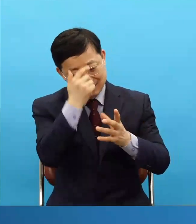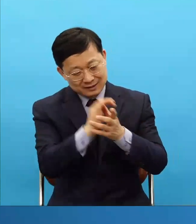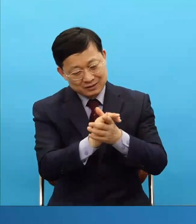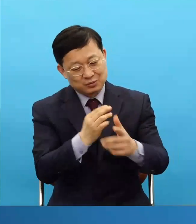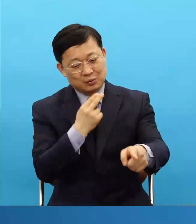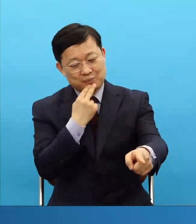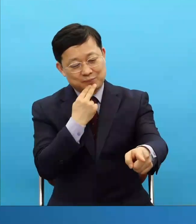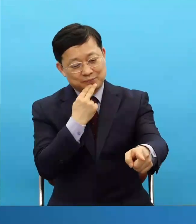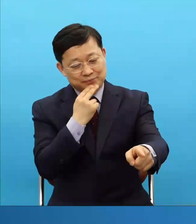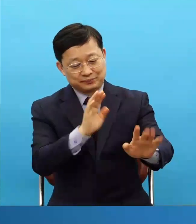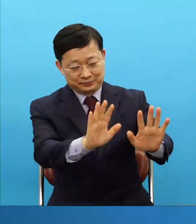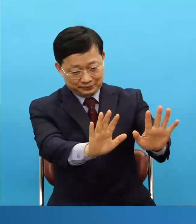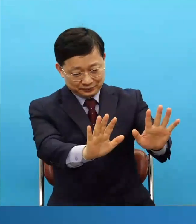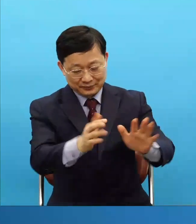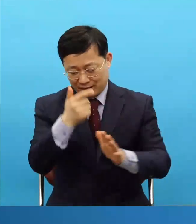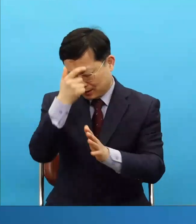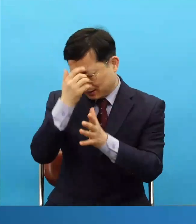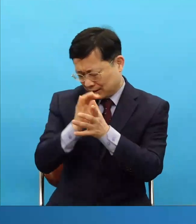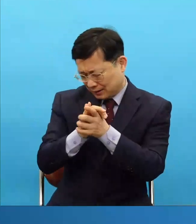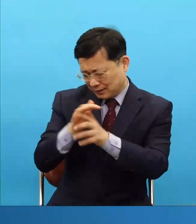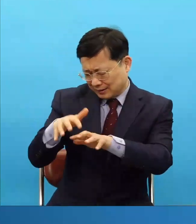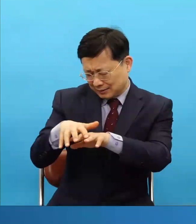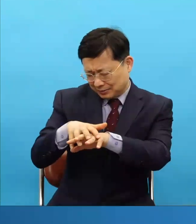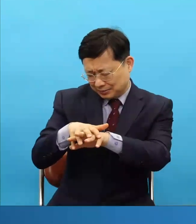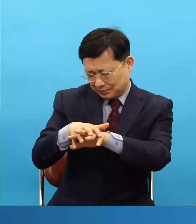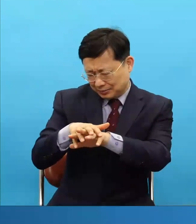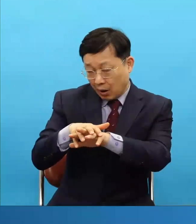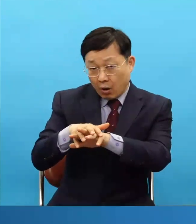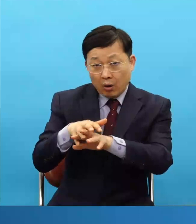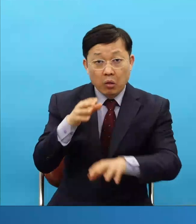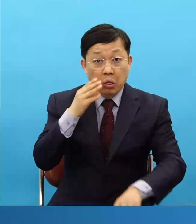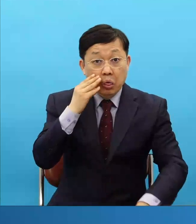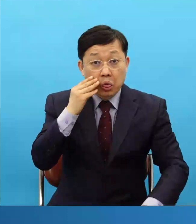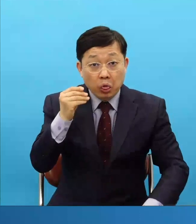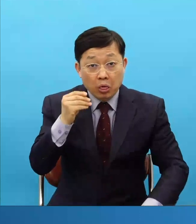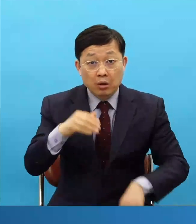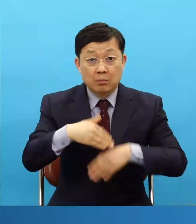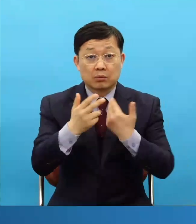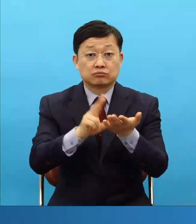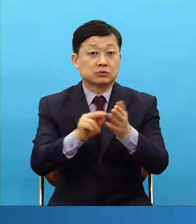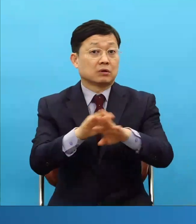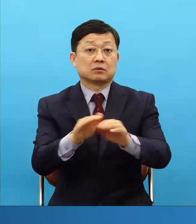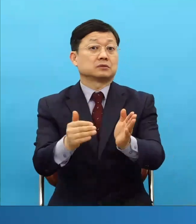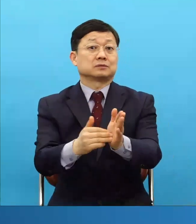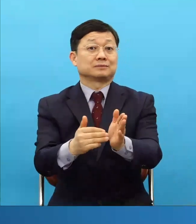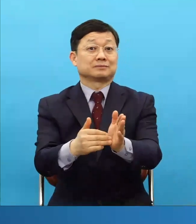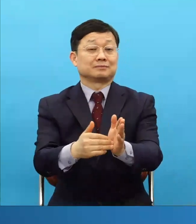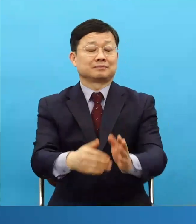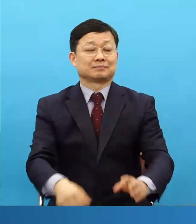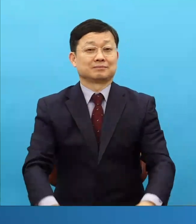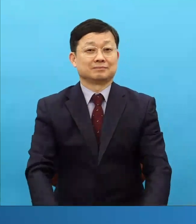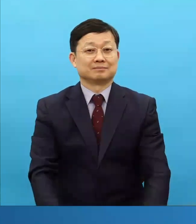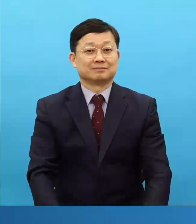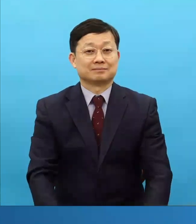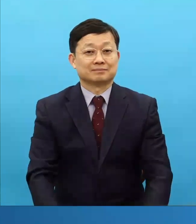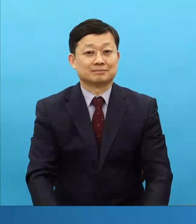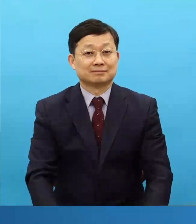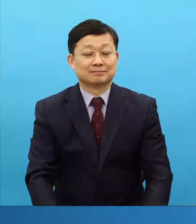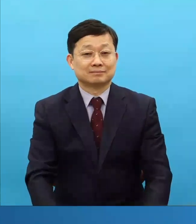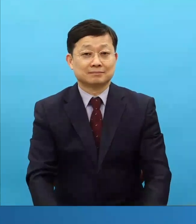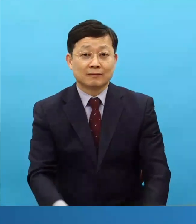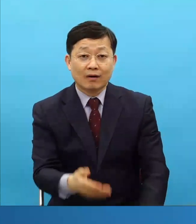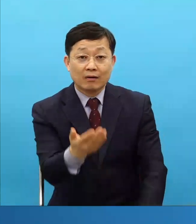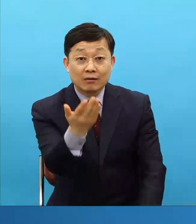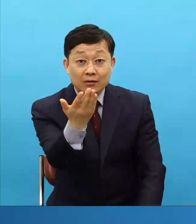알면 끝입니다. Many complicated words as well as ideologies. This is because people don't know how to pray. If you know how to pray, then that's it. 그러면 이제 여러분에게